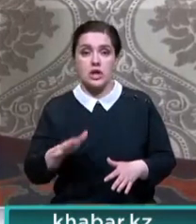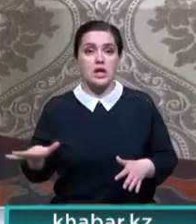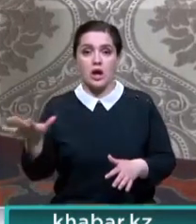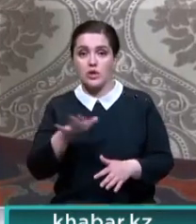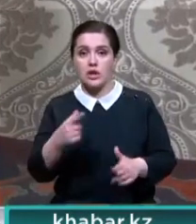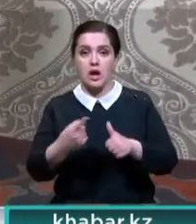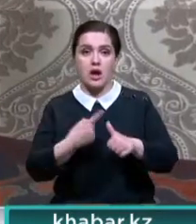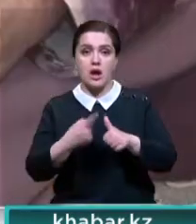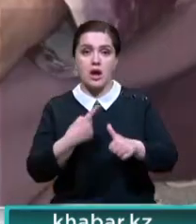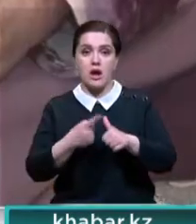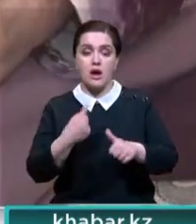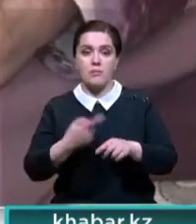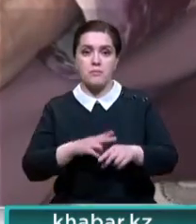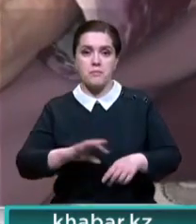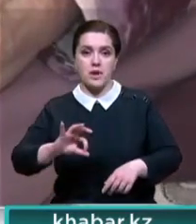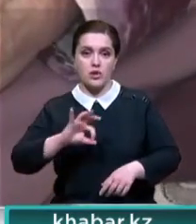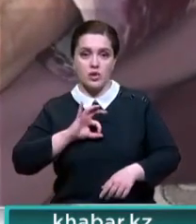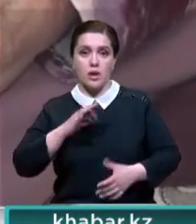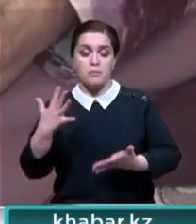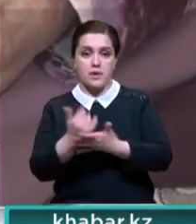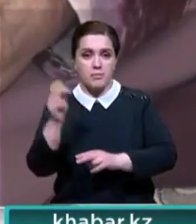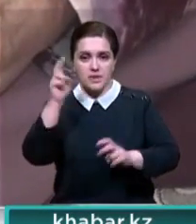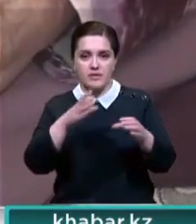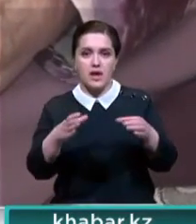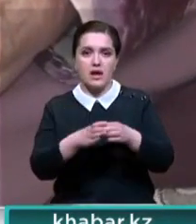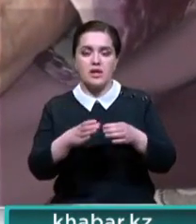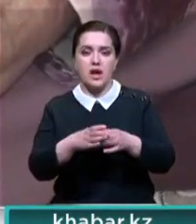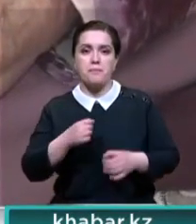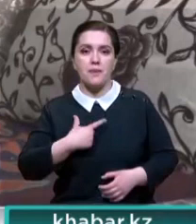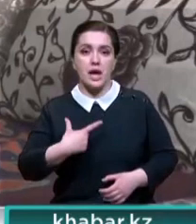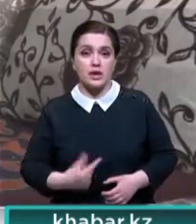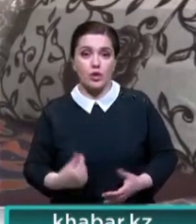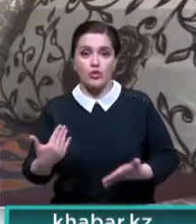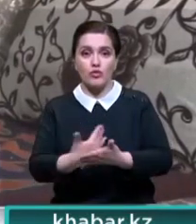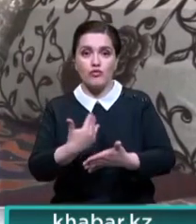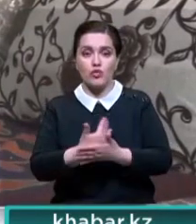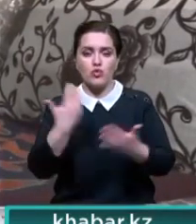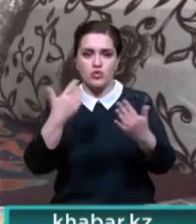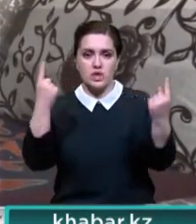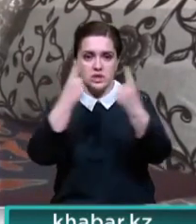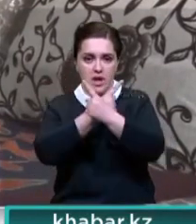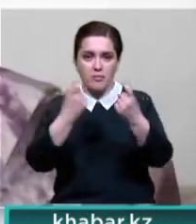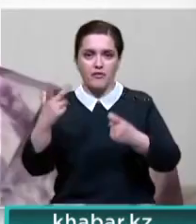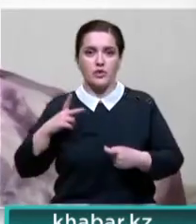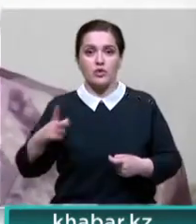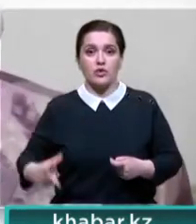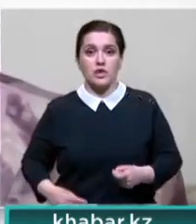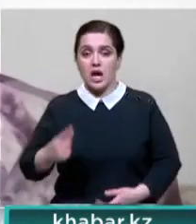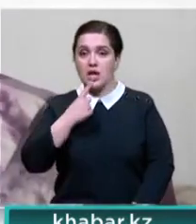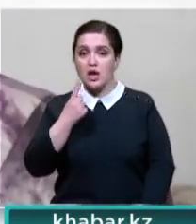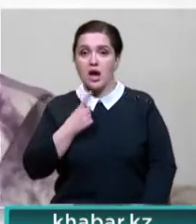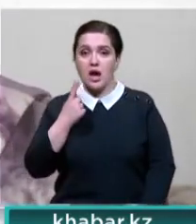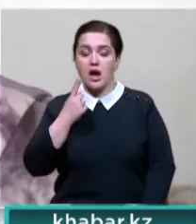района имя бойца по солдатскому медальону определили поисковики отряда пионер новость уже сообщили единственной дочери